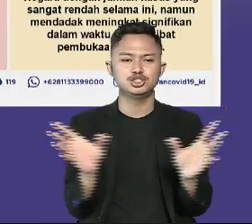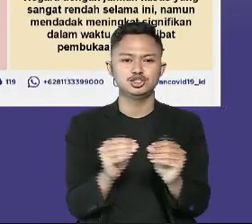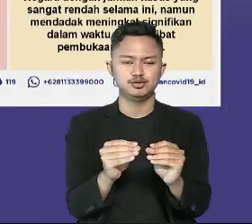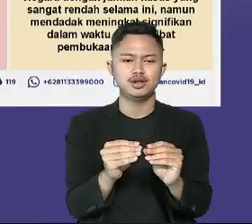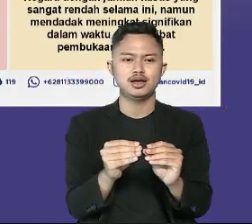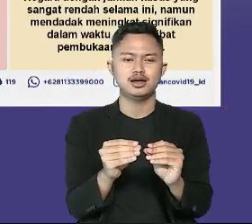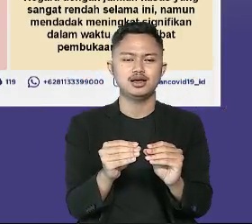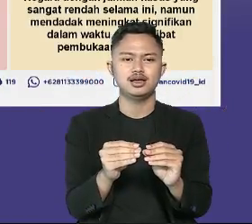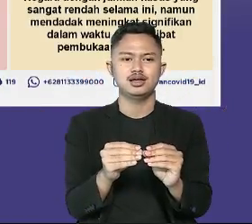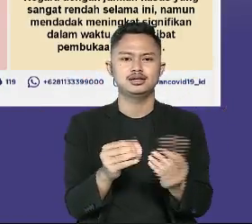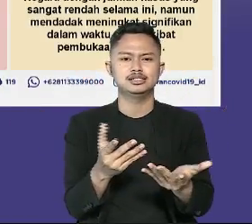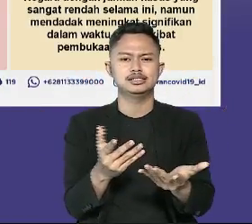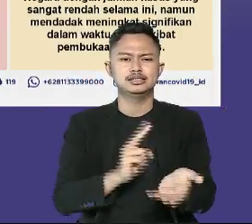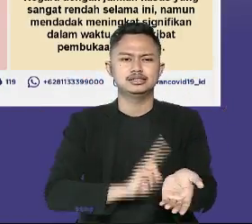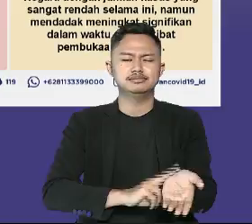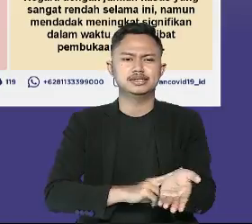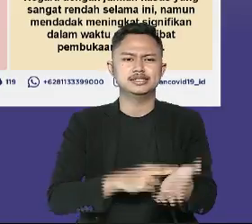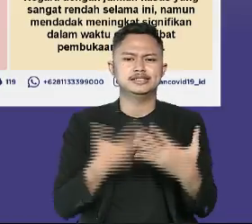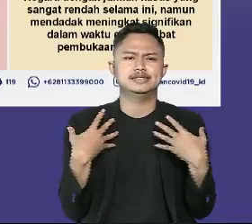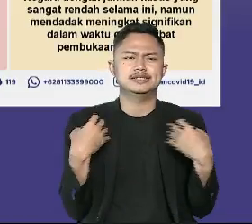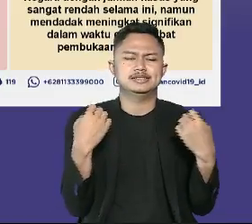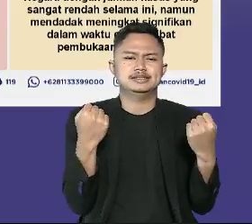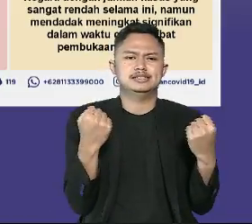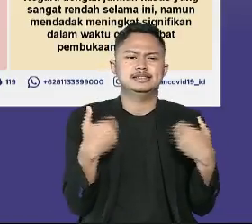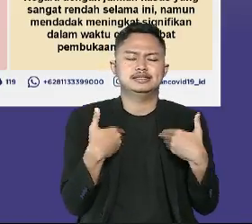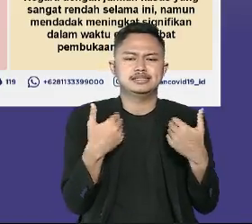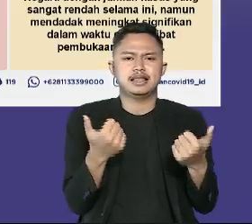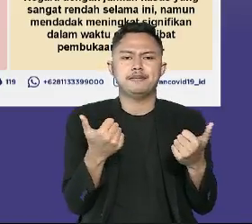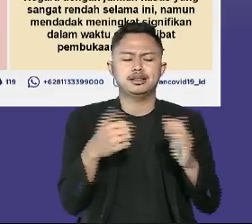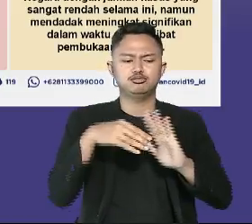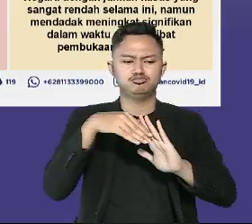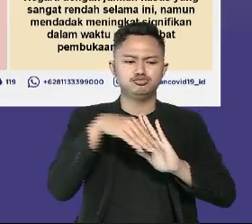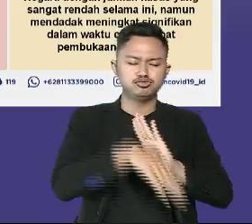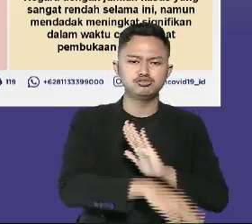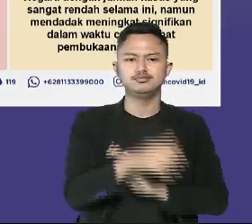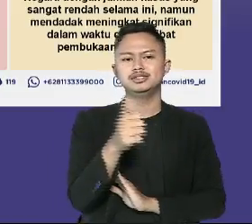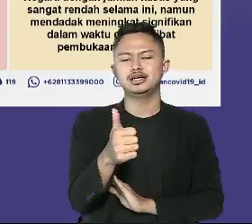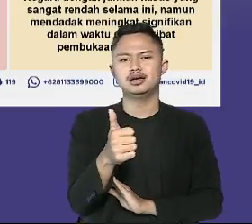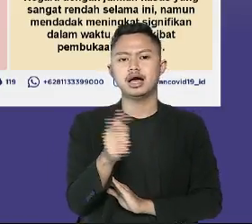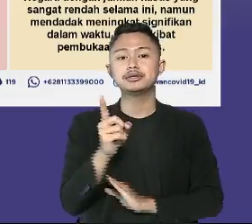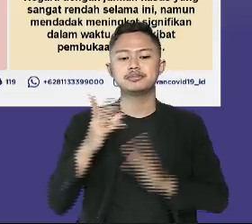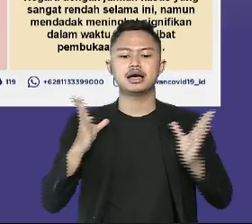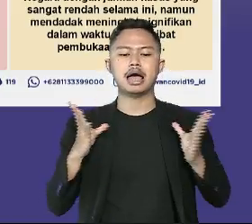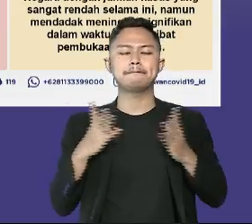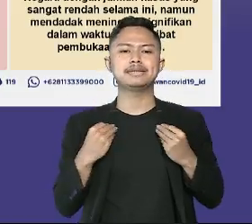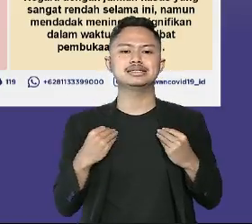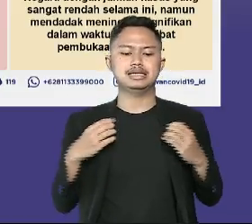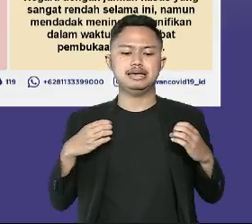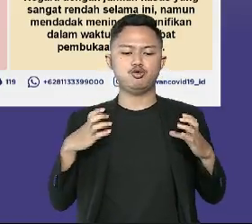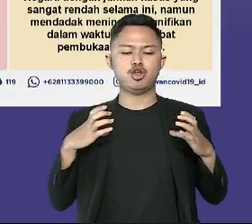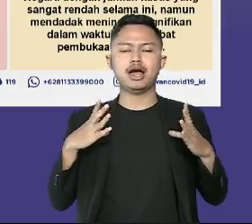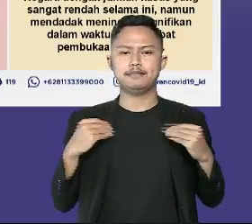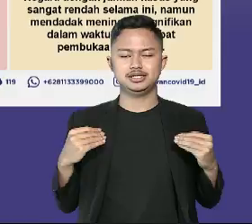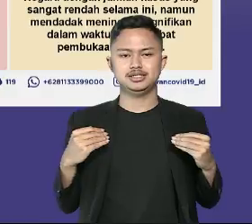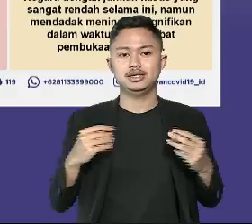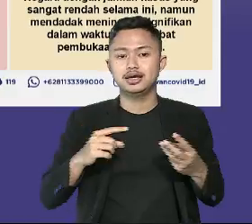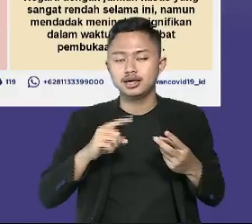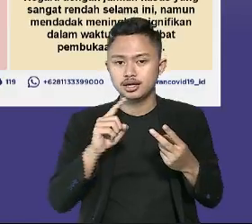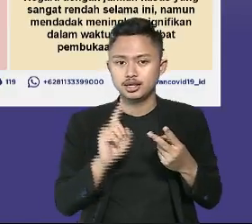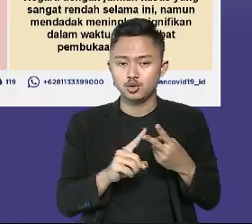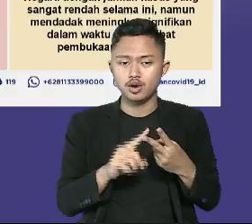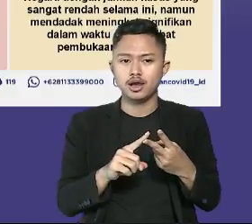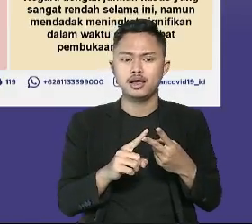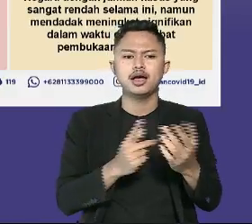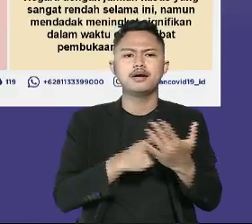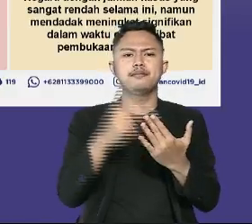penyintas COVID-19 yang kekebalan alami tubuhnya meningkat. Yang kedua, meningkatnya usaha dan cakupan